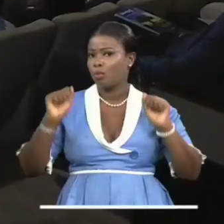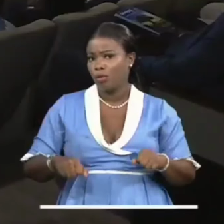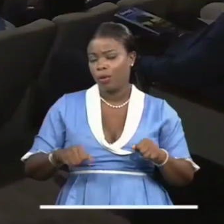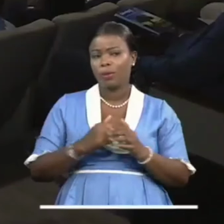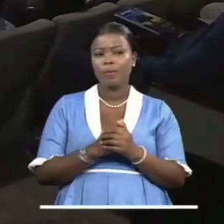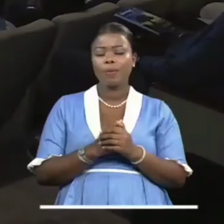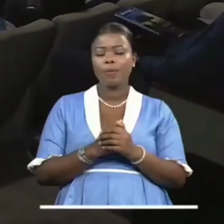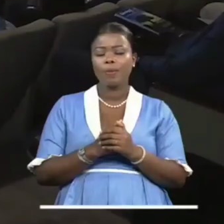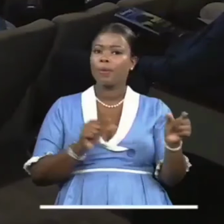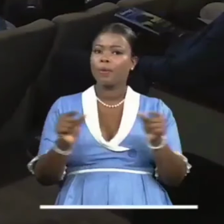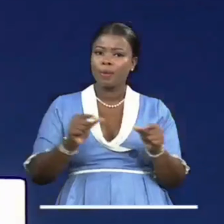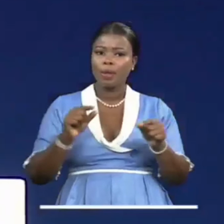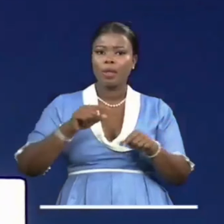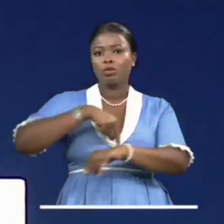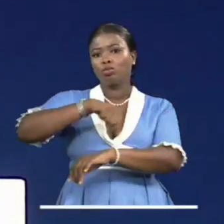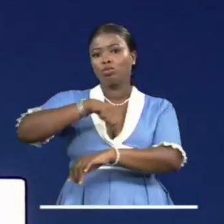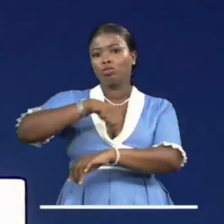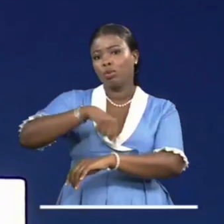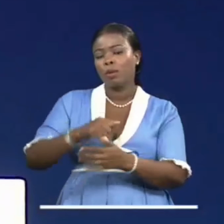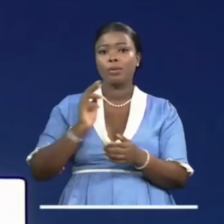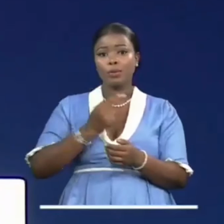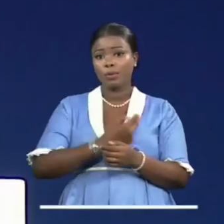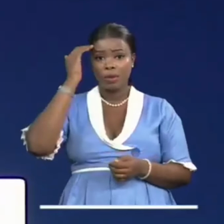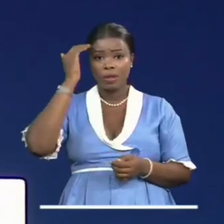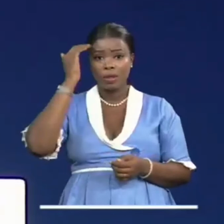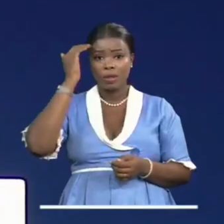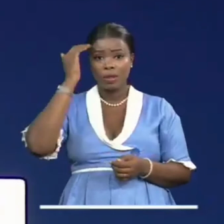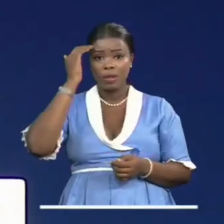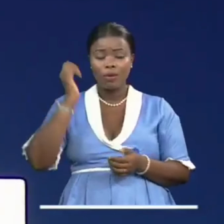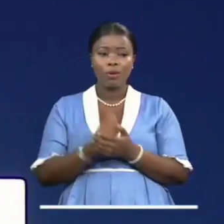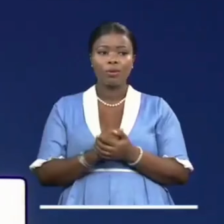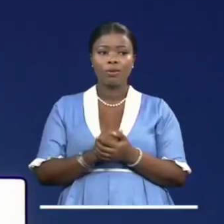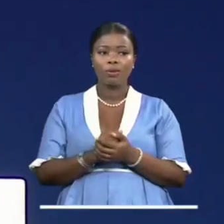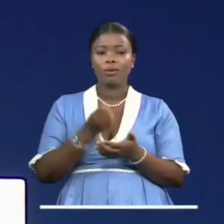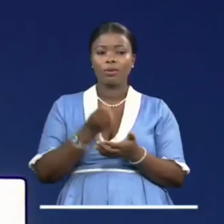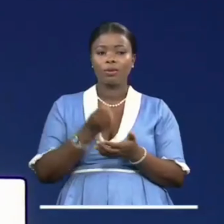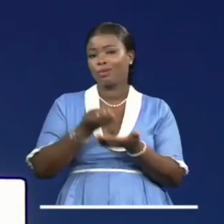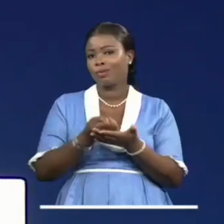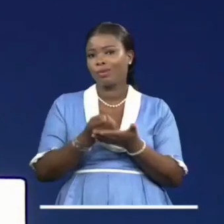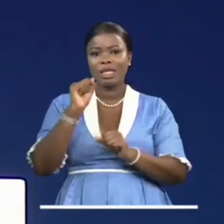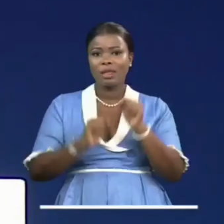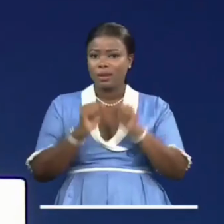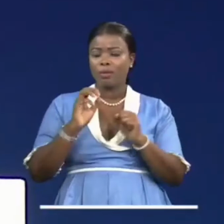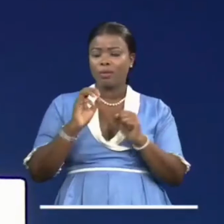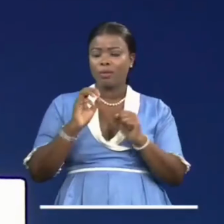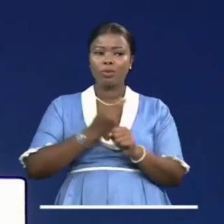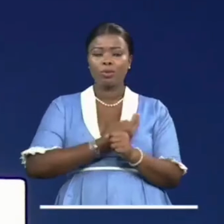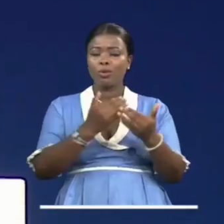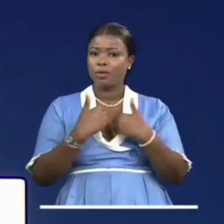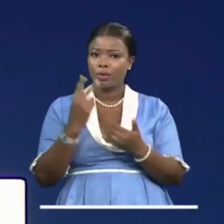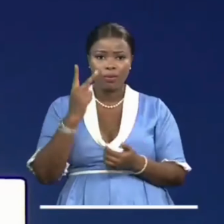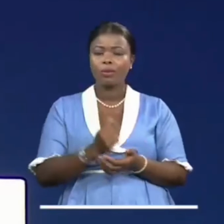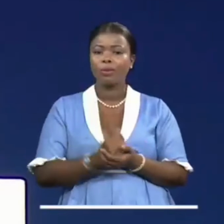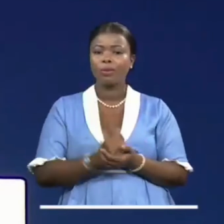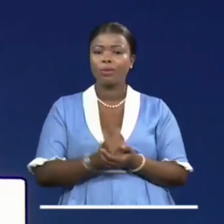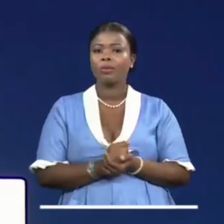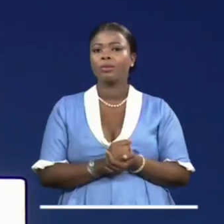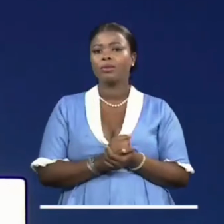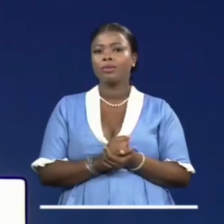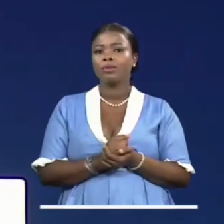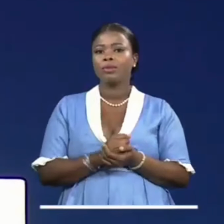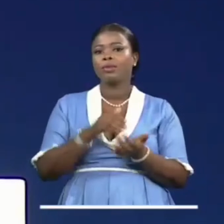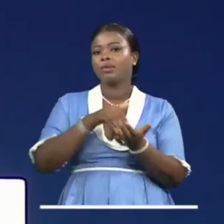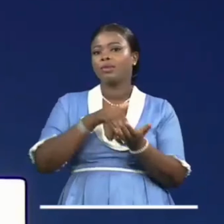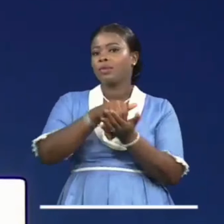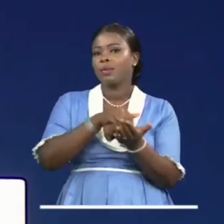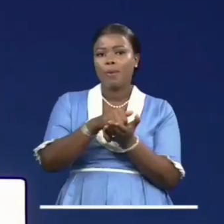écosystèmes naturels nous savons qu'au Sénégal les écosystèmes naturels sont fragiles nous l'avons remarqué nous avons beaucoup d'écosystèmes qui sont fragiles le Sénégal